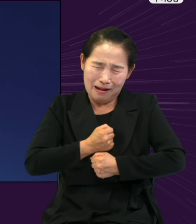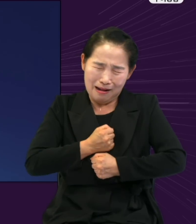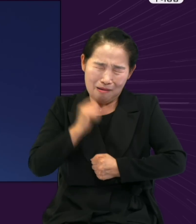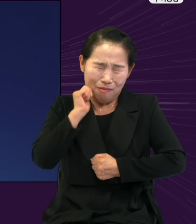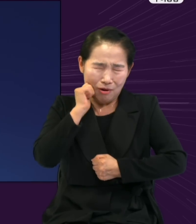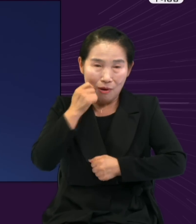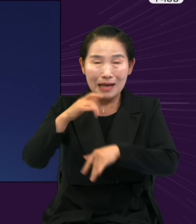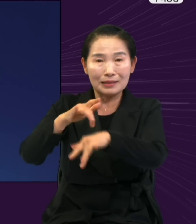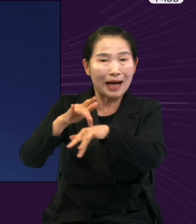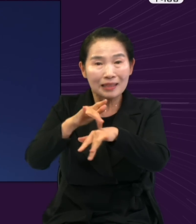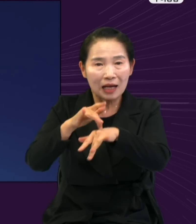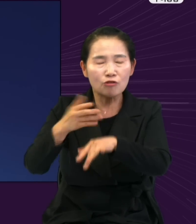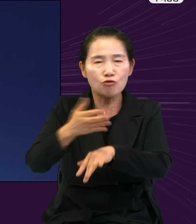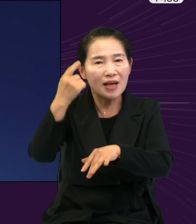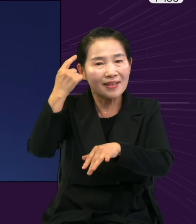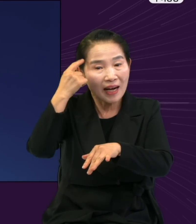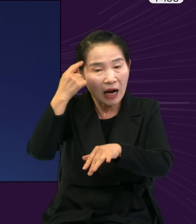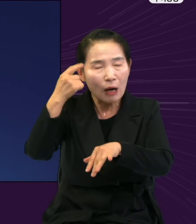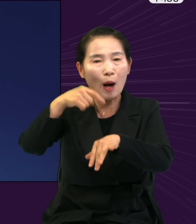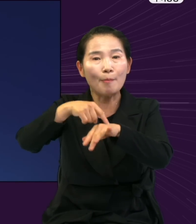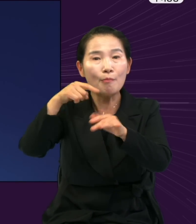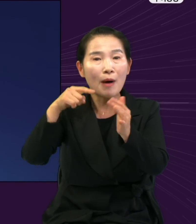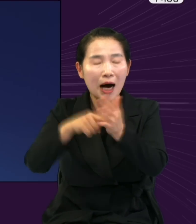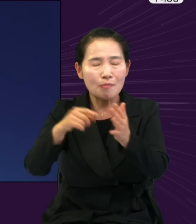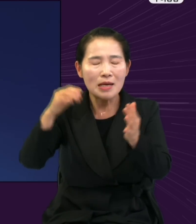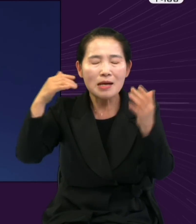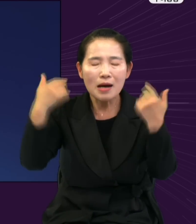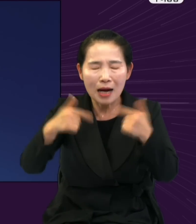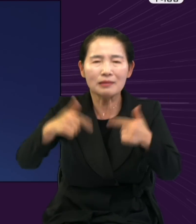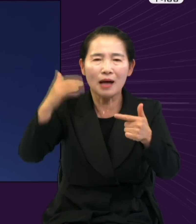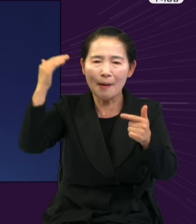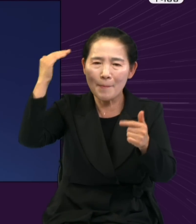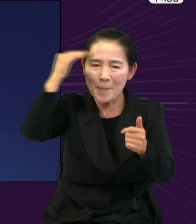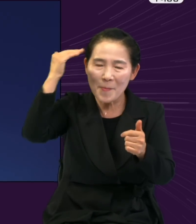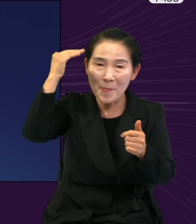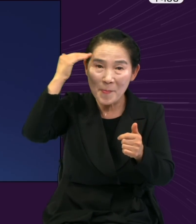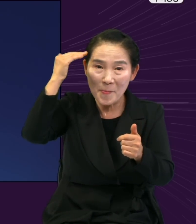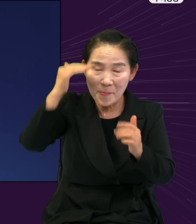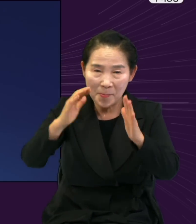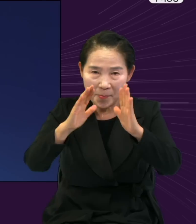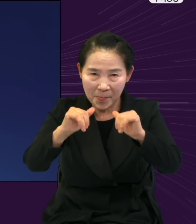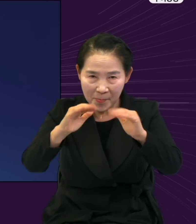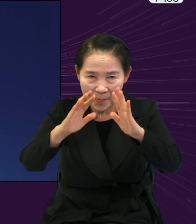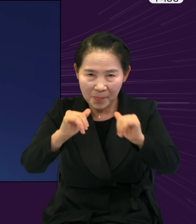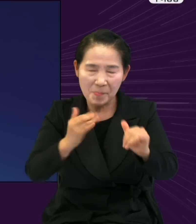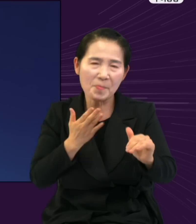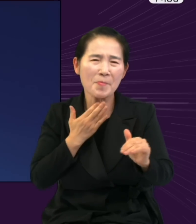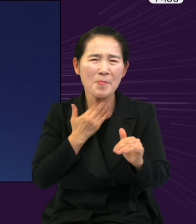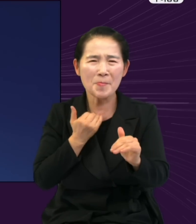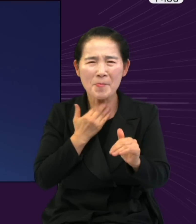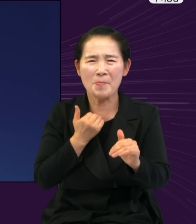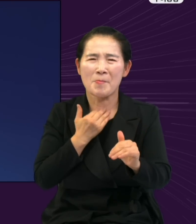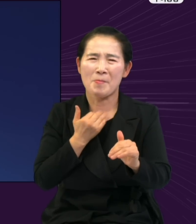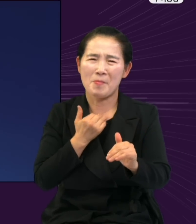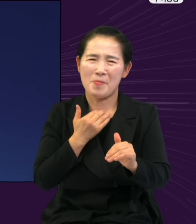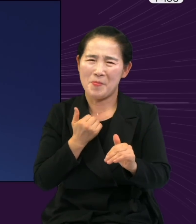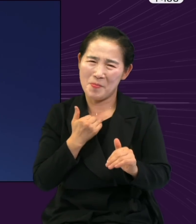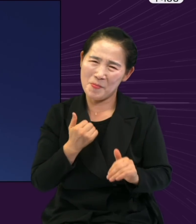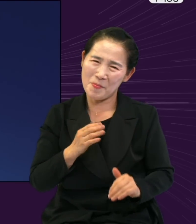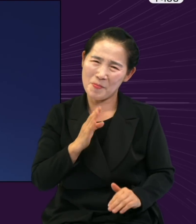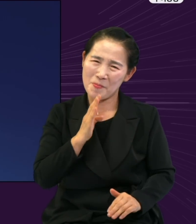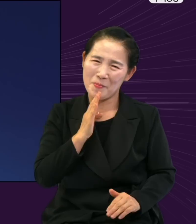우리의 생각을, 우리의 마음을 공격하고 끊임없이 무너뜨리려고 애쓰는지도 모르겠습니다. 사랑하는